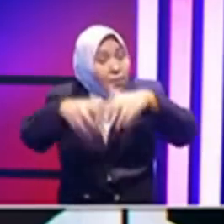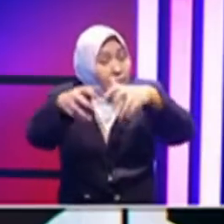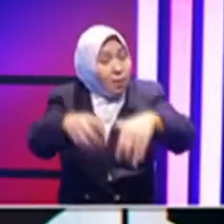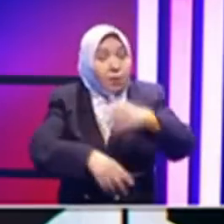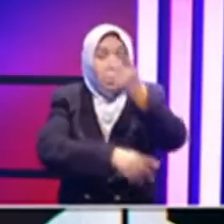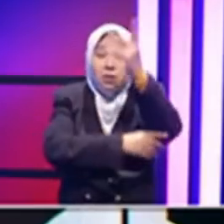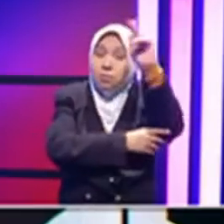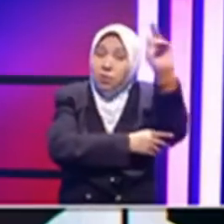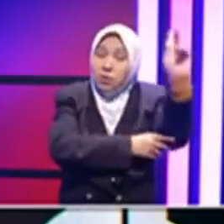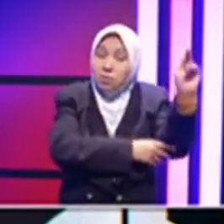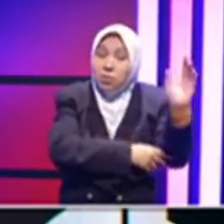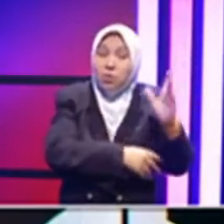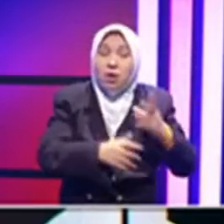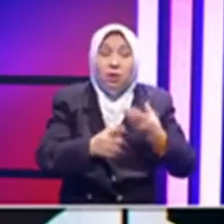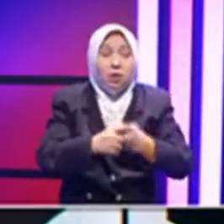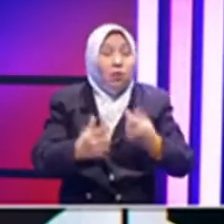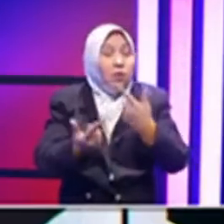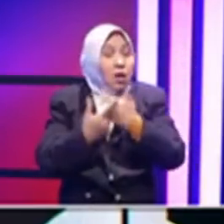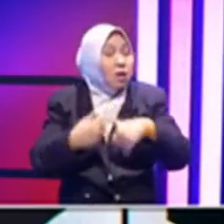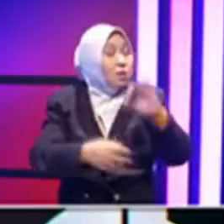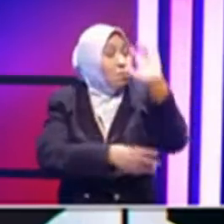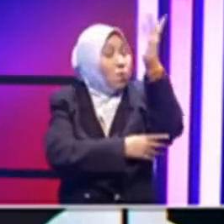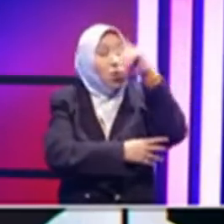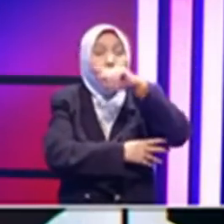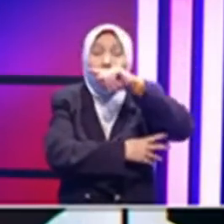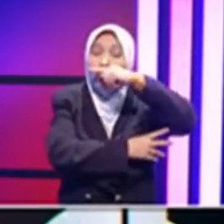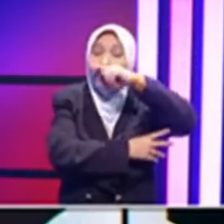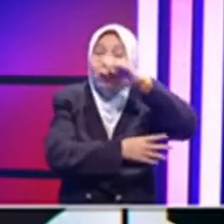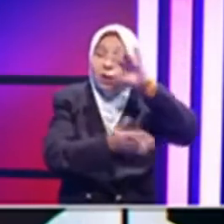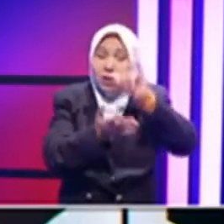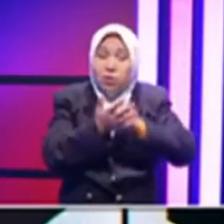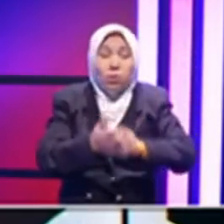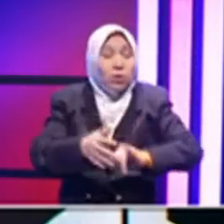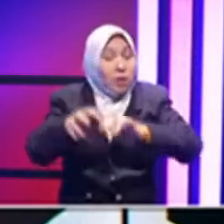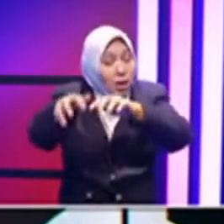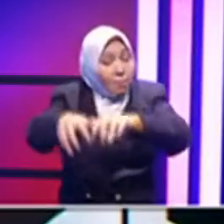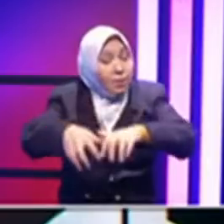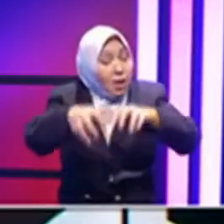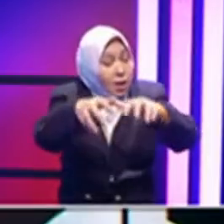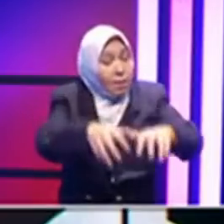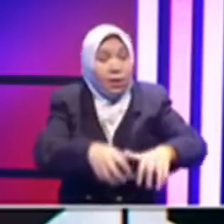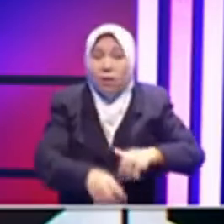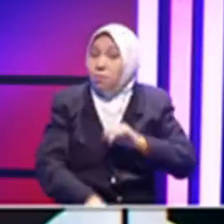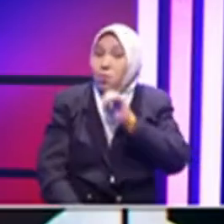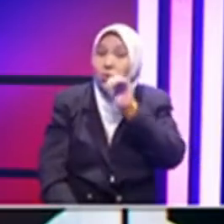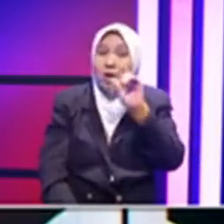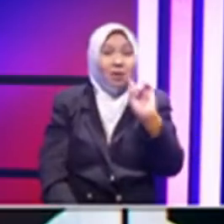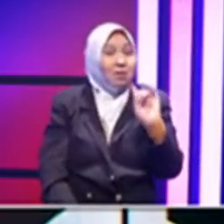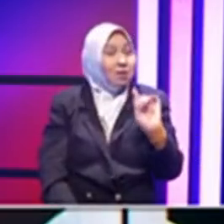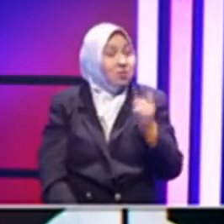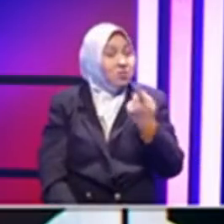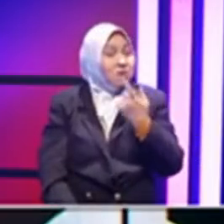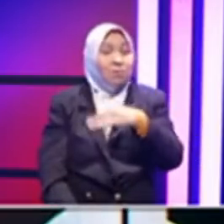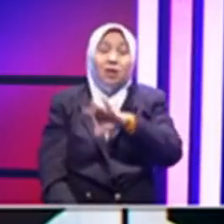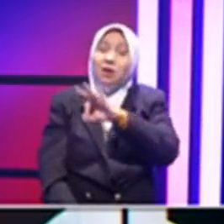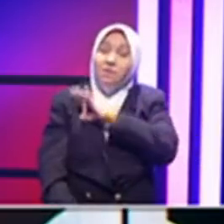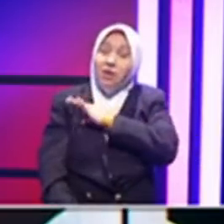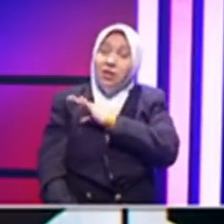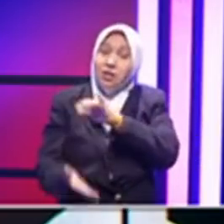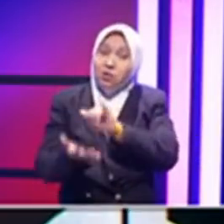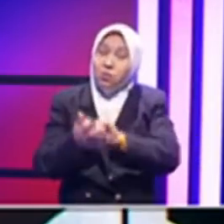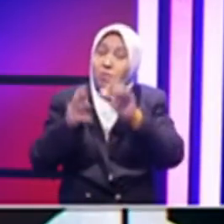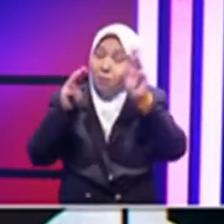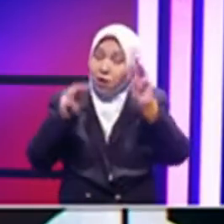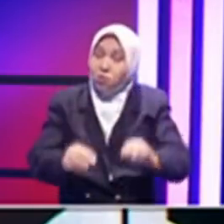kebun-kebun ataupun daripada pokok kurma tersebut. Pasal pokok kurma ataupun tanam-tanaman ini, bukan sekadar manfaatnya itu manusia